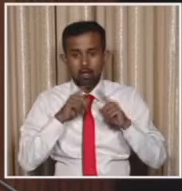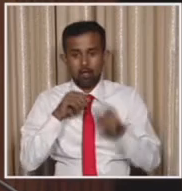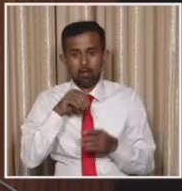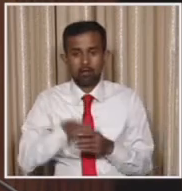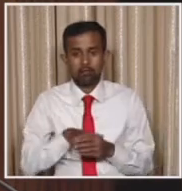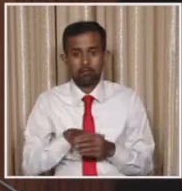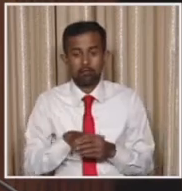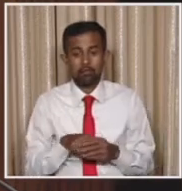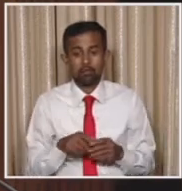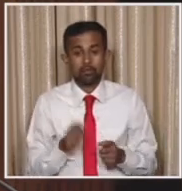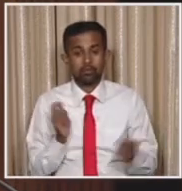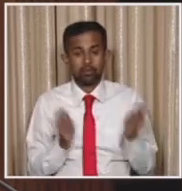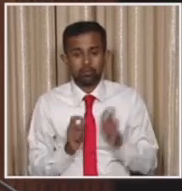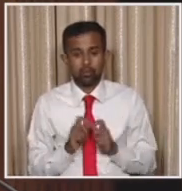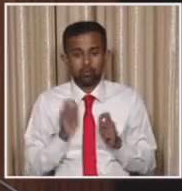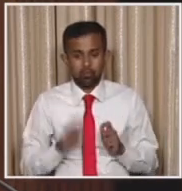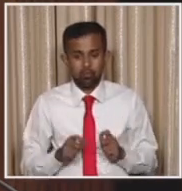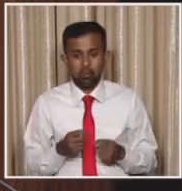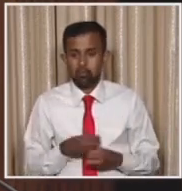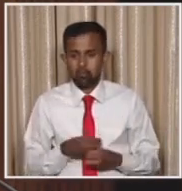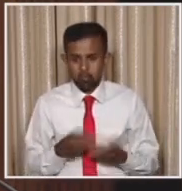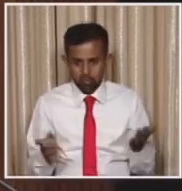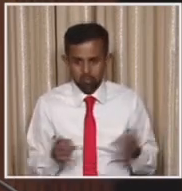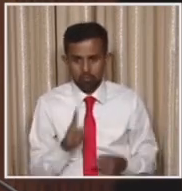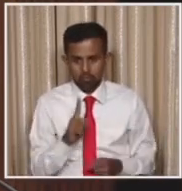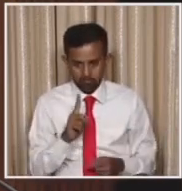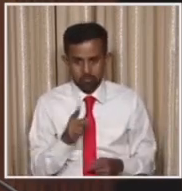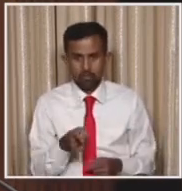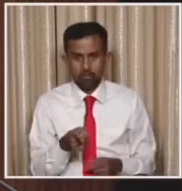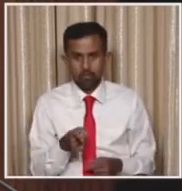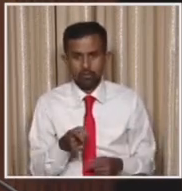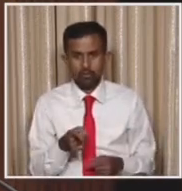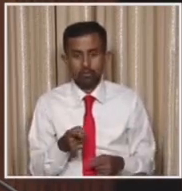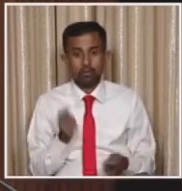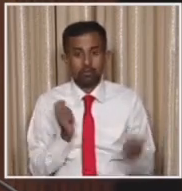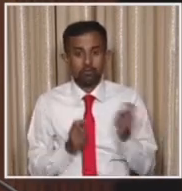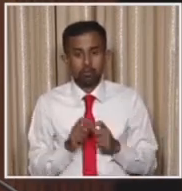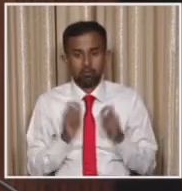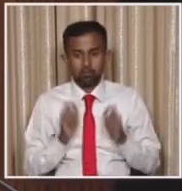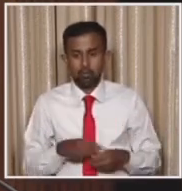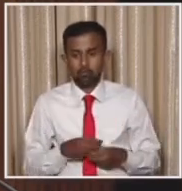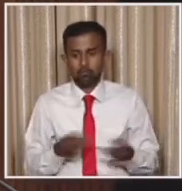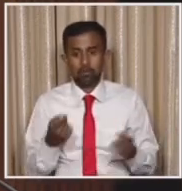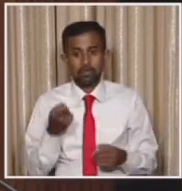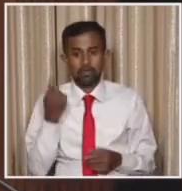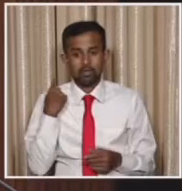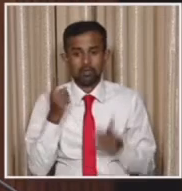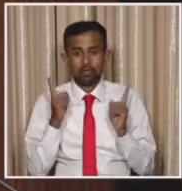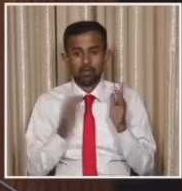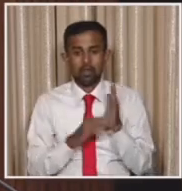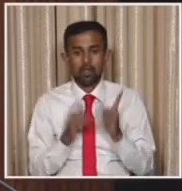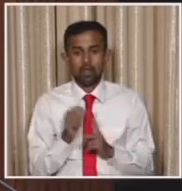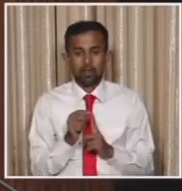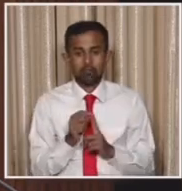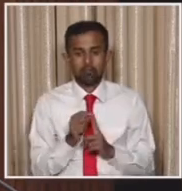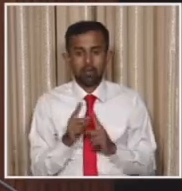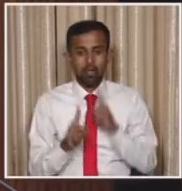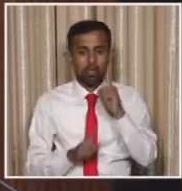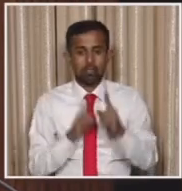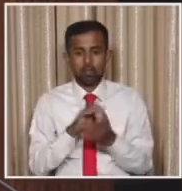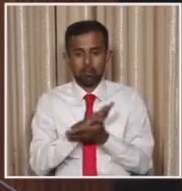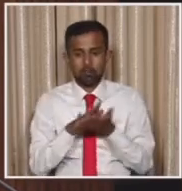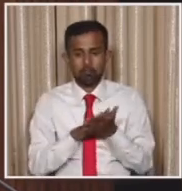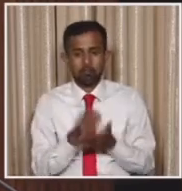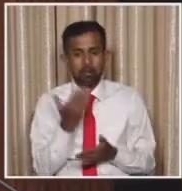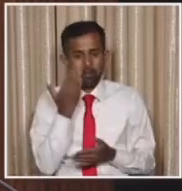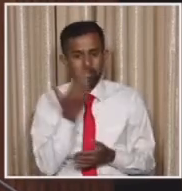බෝඩ් එකේ විනාශය විතරක්ද පේන්න තියෙන්නේ ක්‍රිකට් බෝඩ් එකේ විනාශය විතරක් නෙවෙයි ඊයේ ක්‍රීඩා අමාත්‍යතුමා රොෂා රණසිංහ අමාත්‍යතුමාගේ කතාවේදී පැහැදිලි වෙච්ච